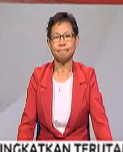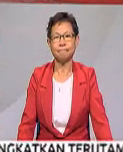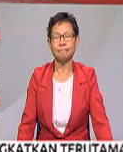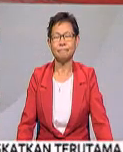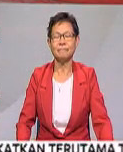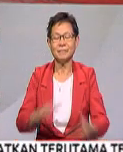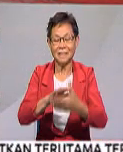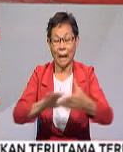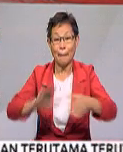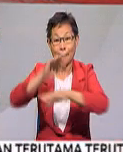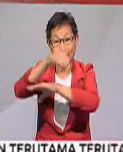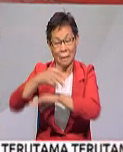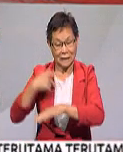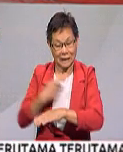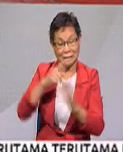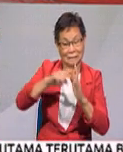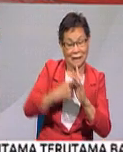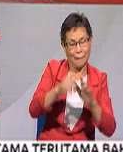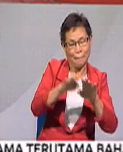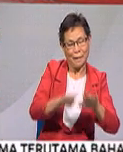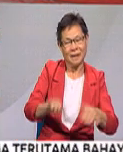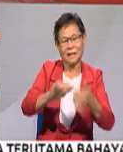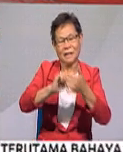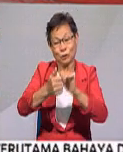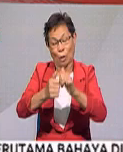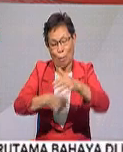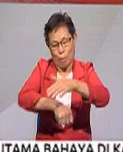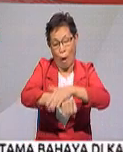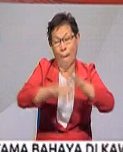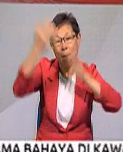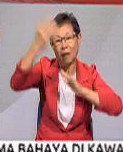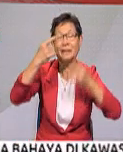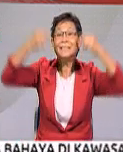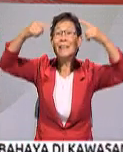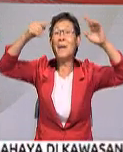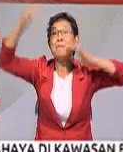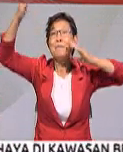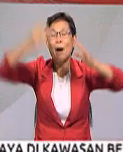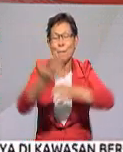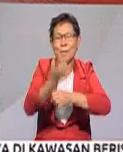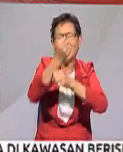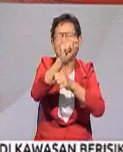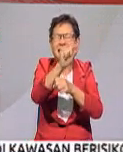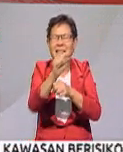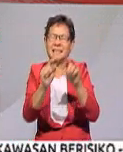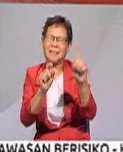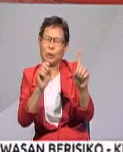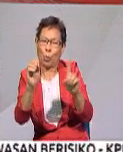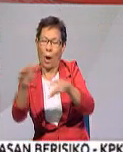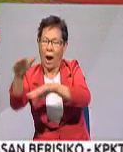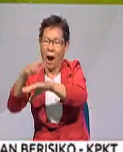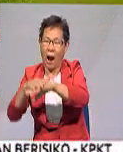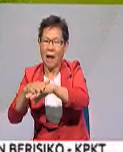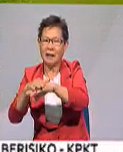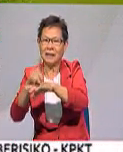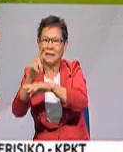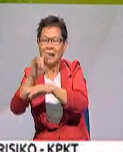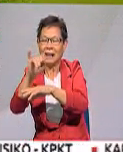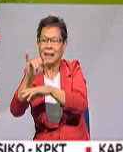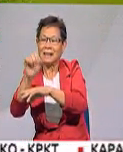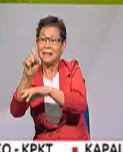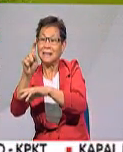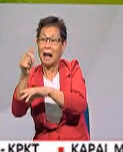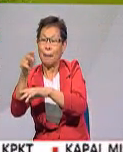Selamat malam. Kita mulakan dengan perkembangan skuad Harimau Malaya. Kejayaan Harimau Malaya menang tipis 1-0 ke atas Tajikistan